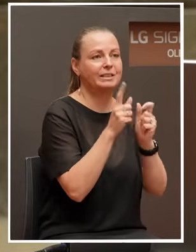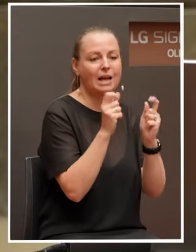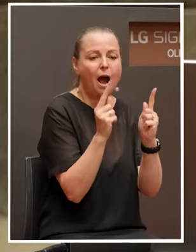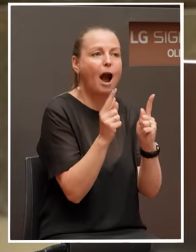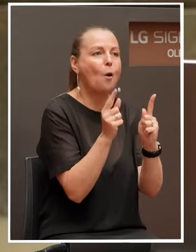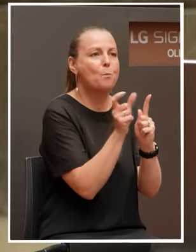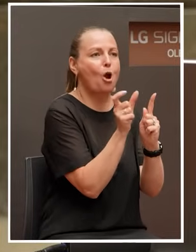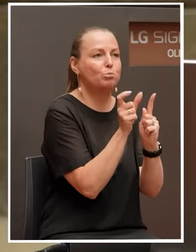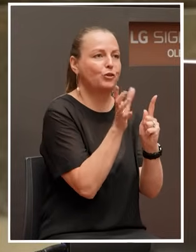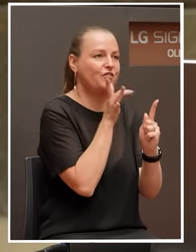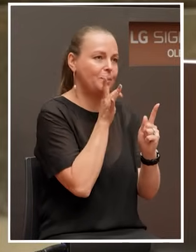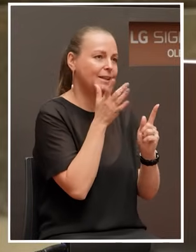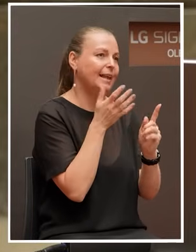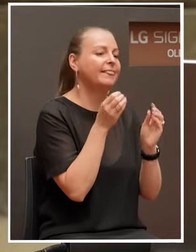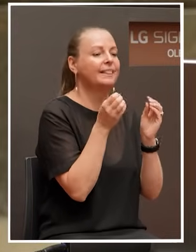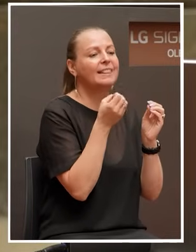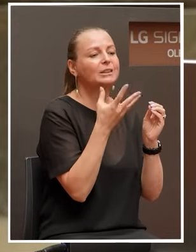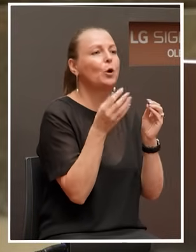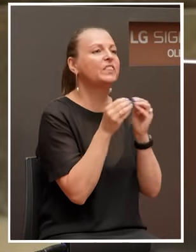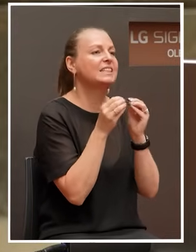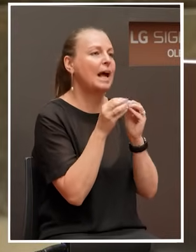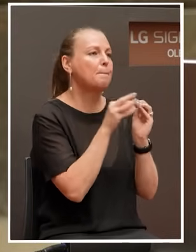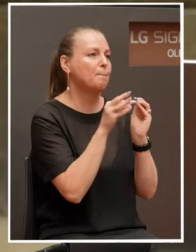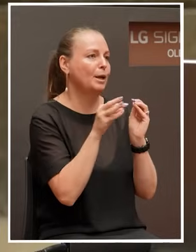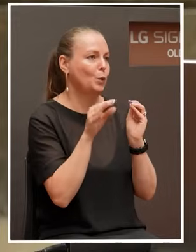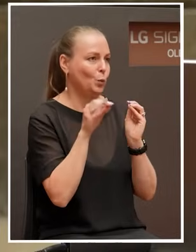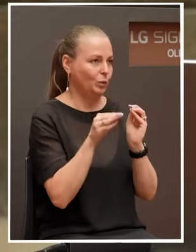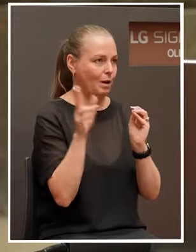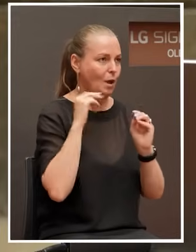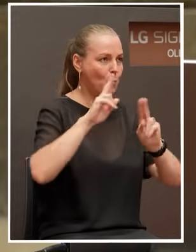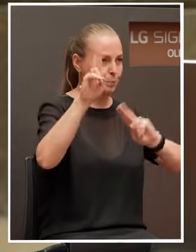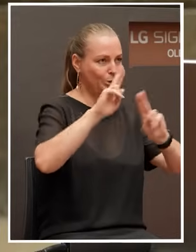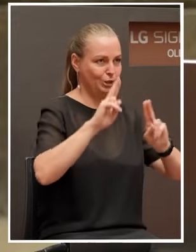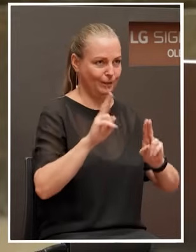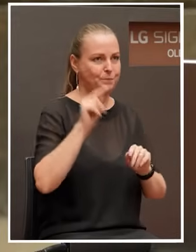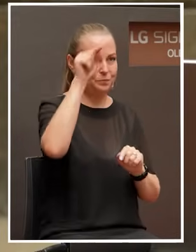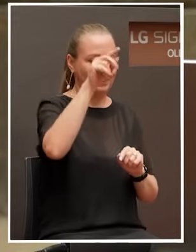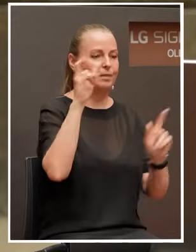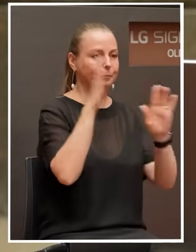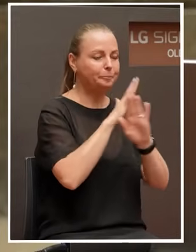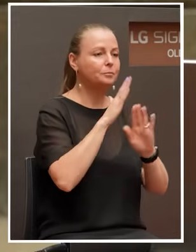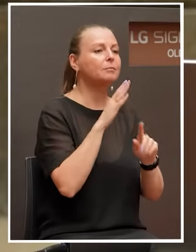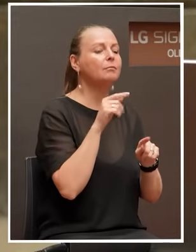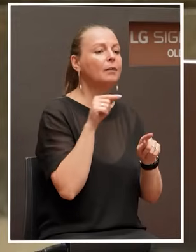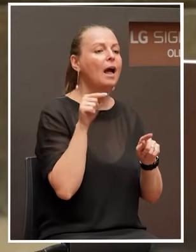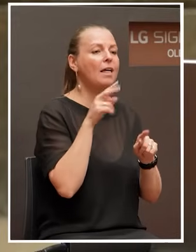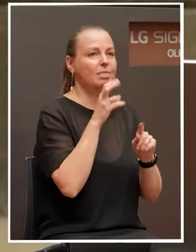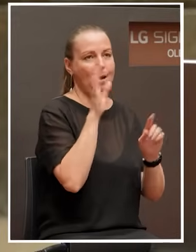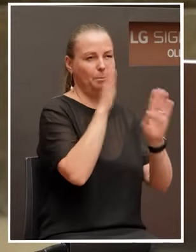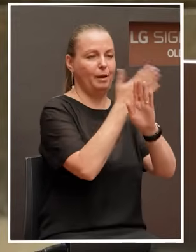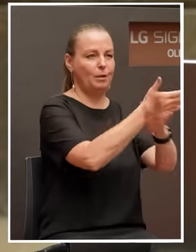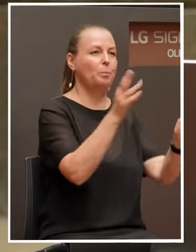промежуток времени, там сколько-то десятков минут, которые он стоит на мотиве, он пишет на мотиве, на